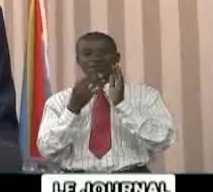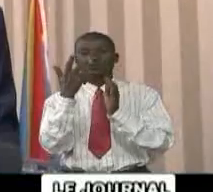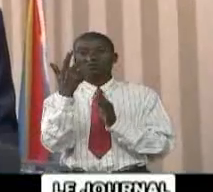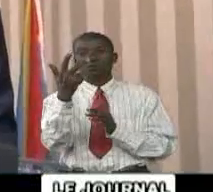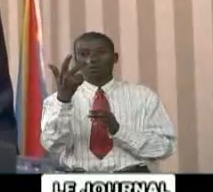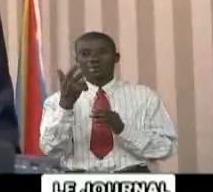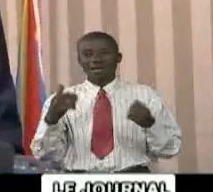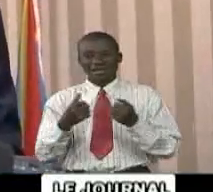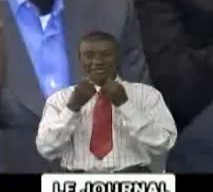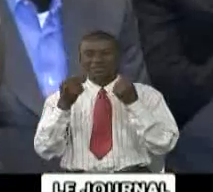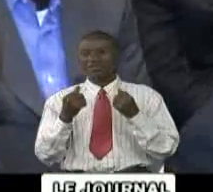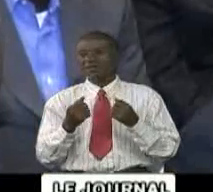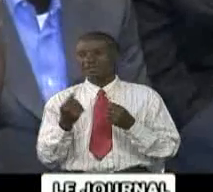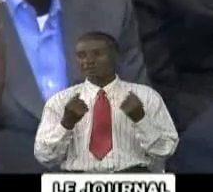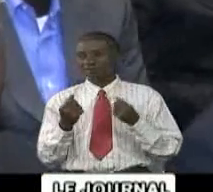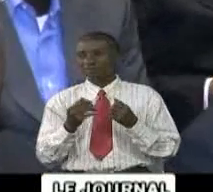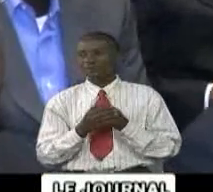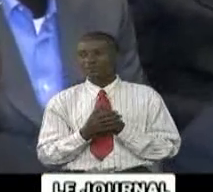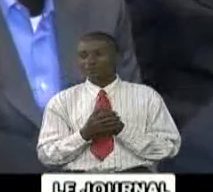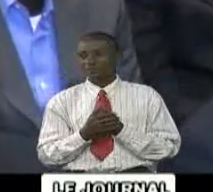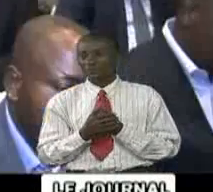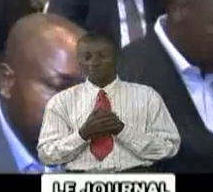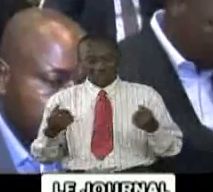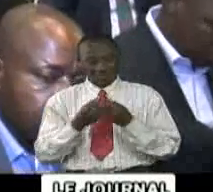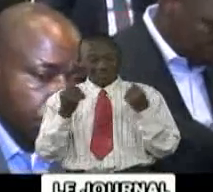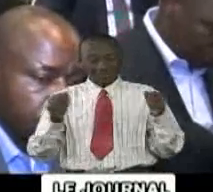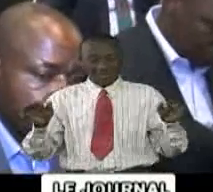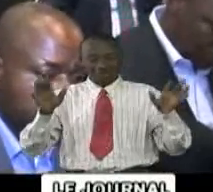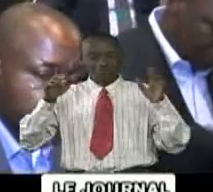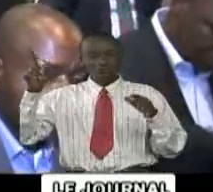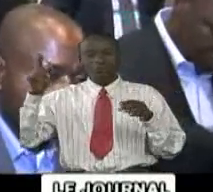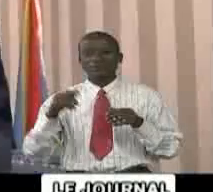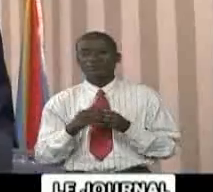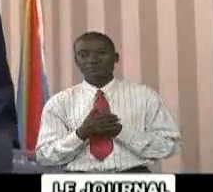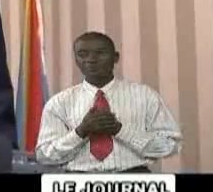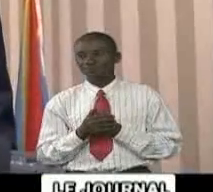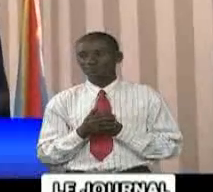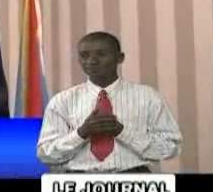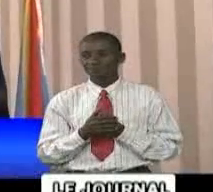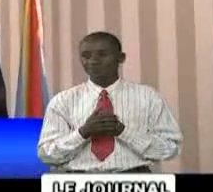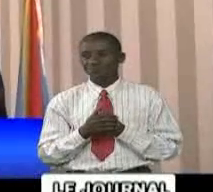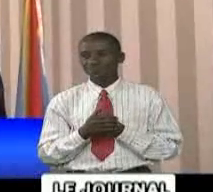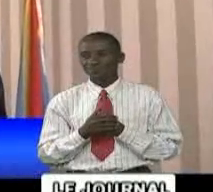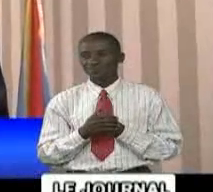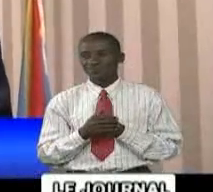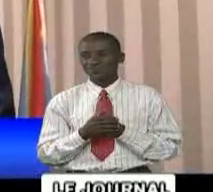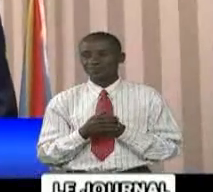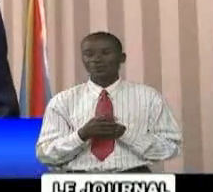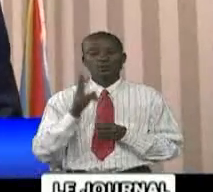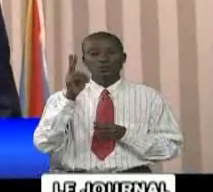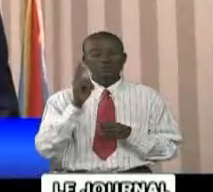et 65 incidents. Quant au bilan des victimes, il se chiffre dans cette période-là à 214